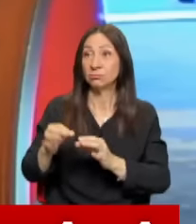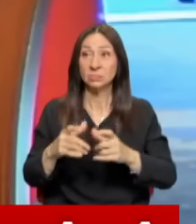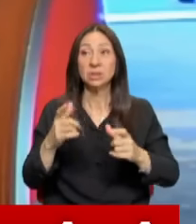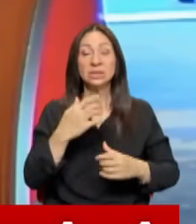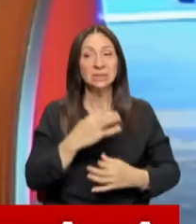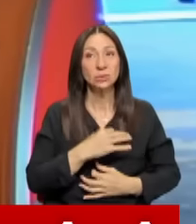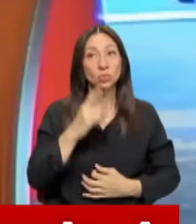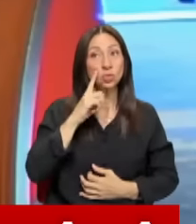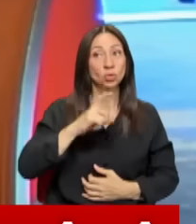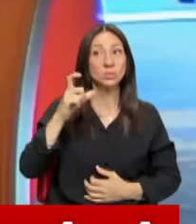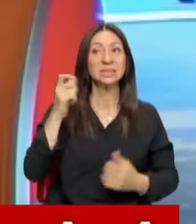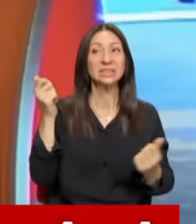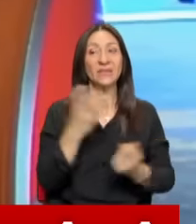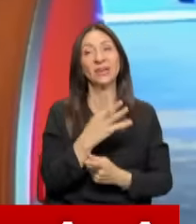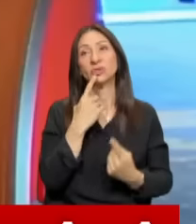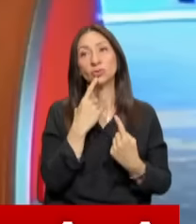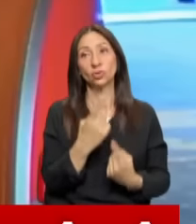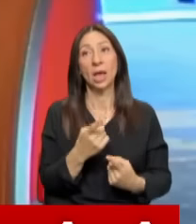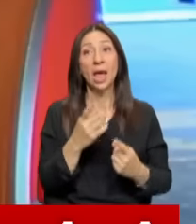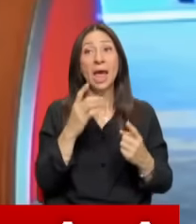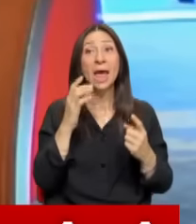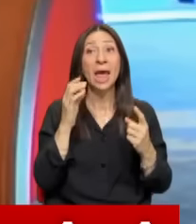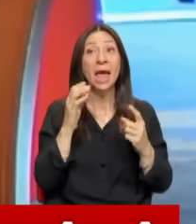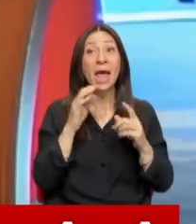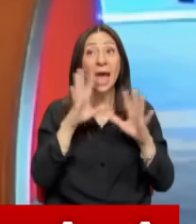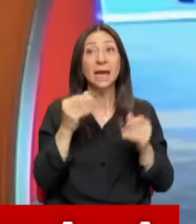Sayın Cumhurbaşkanımız defalarca ifade ediyor her